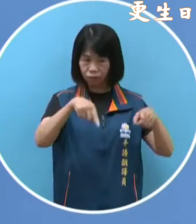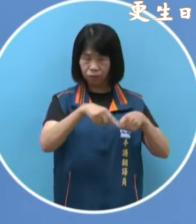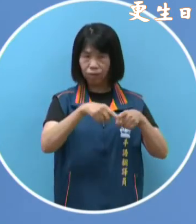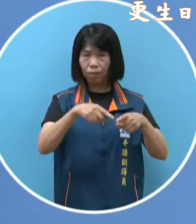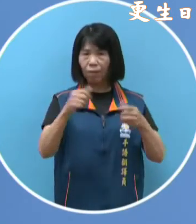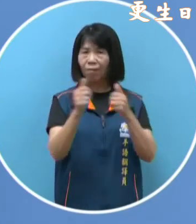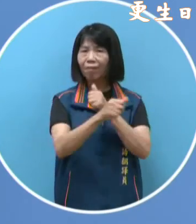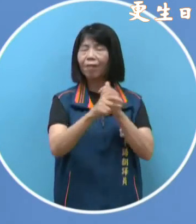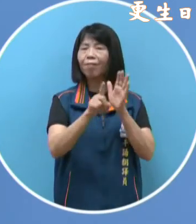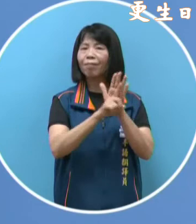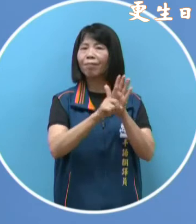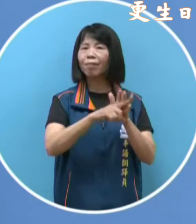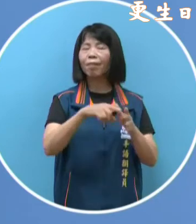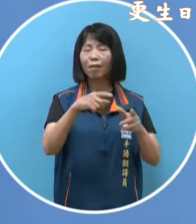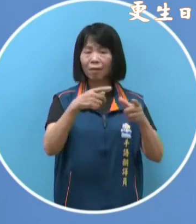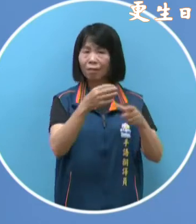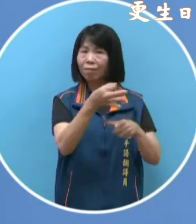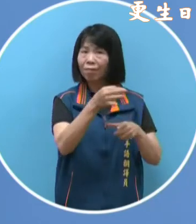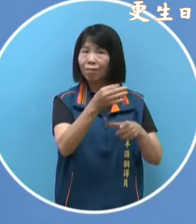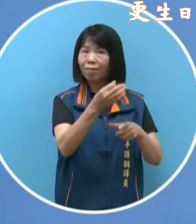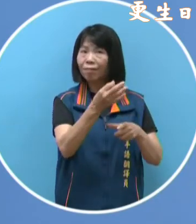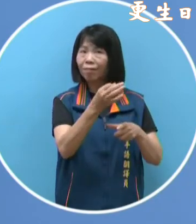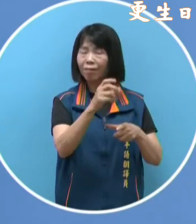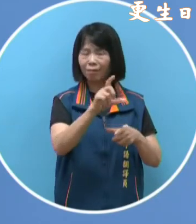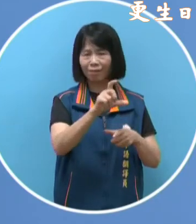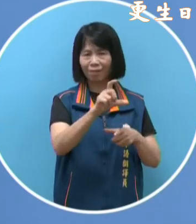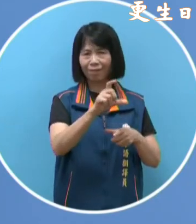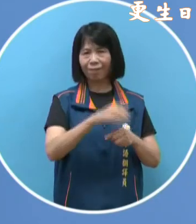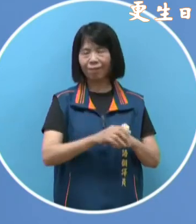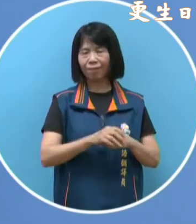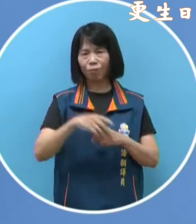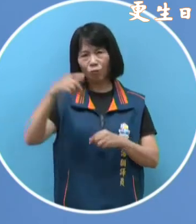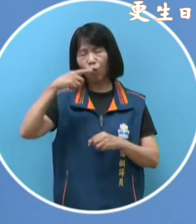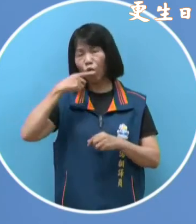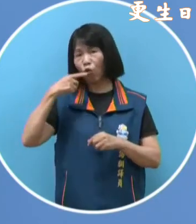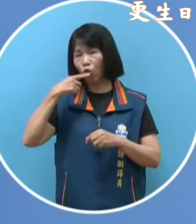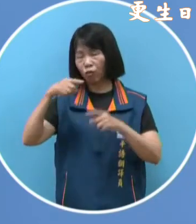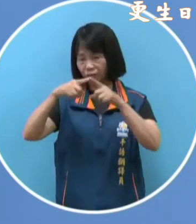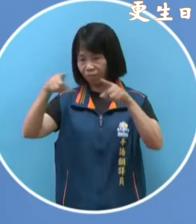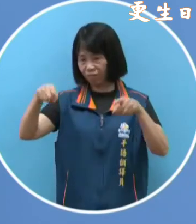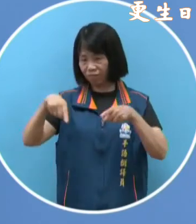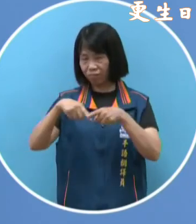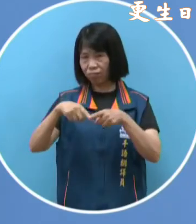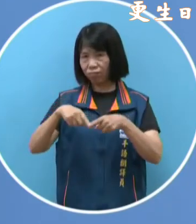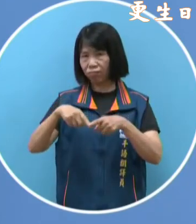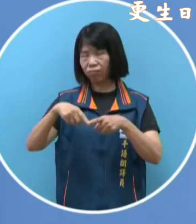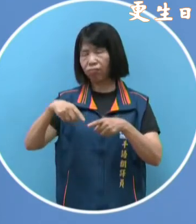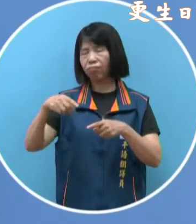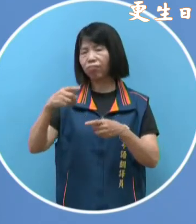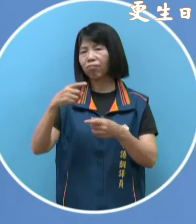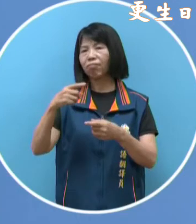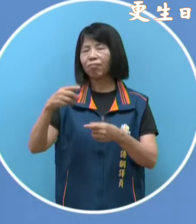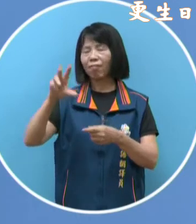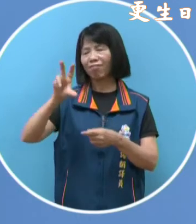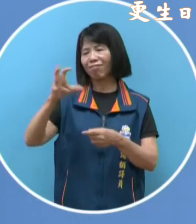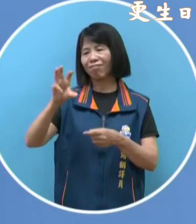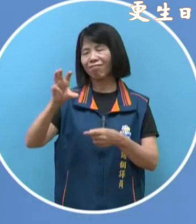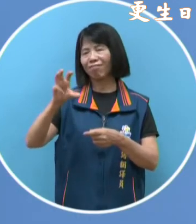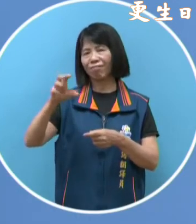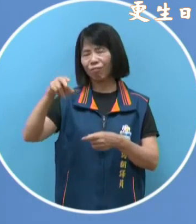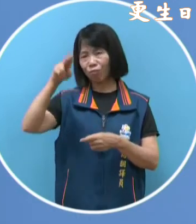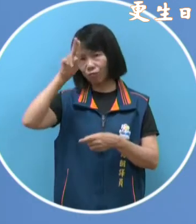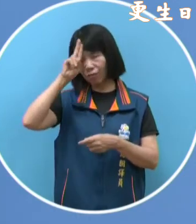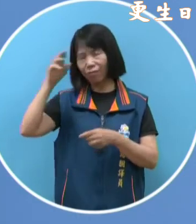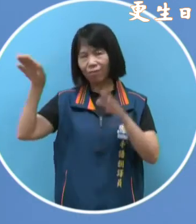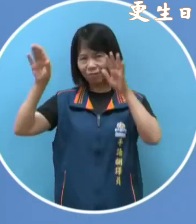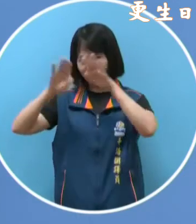是代表他60块的面额，然后这一种哈红色的呢，一张早午餐是各80块，哈，各